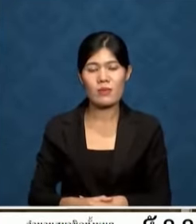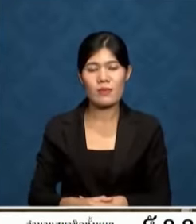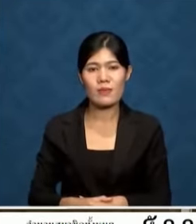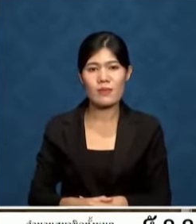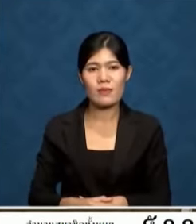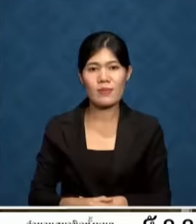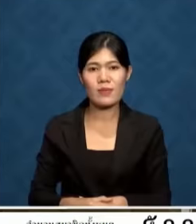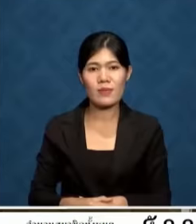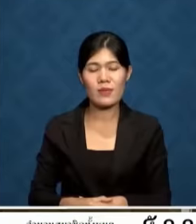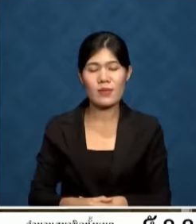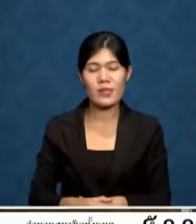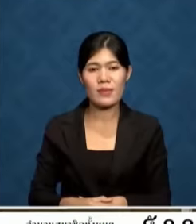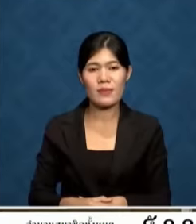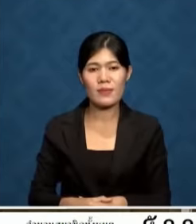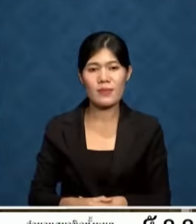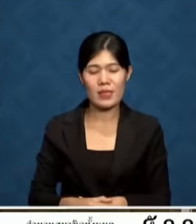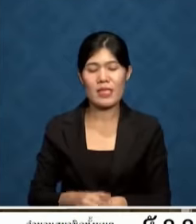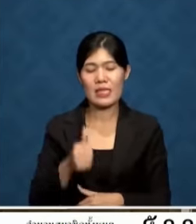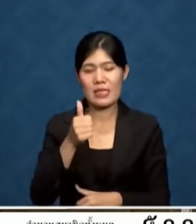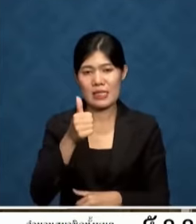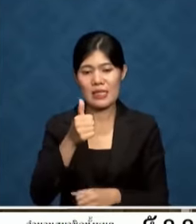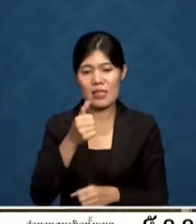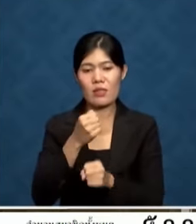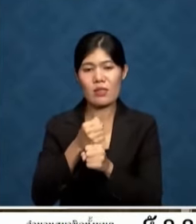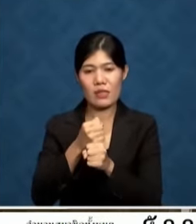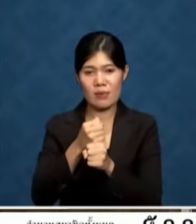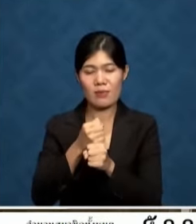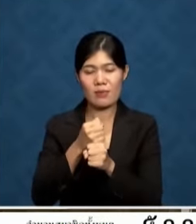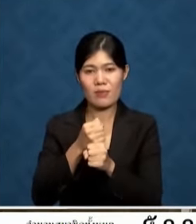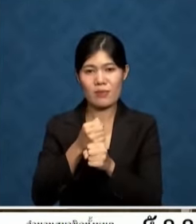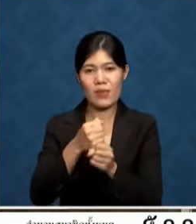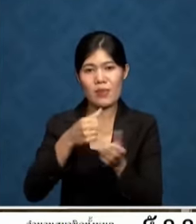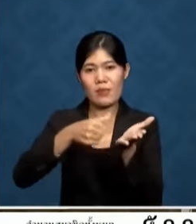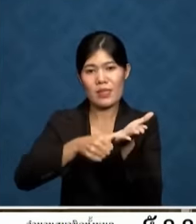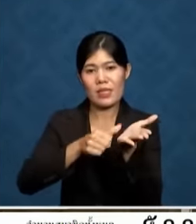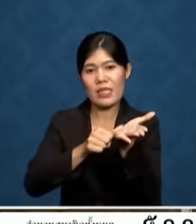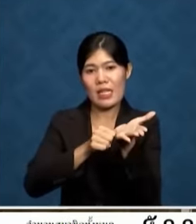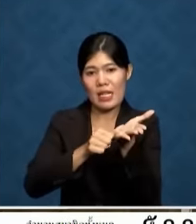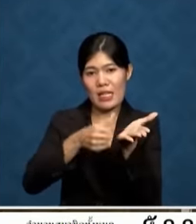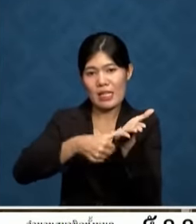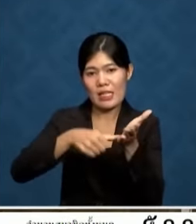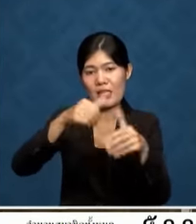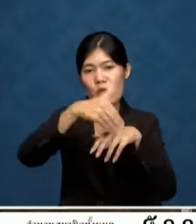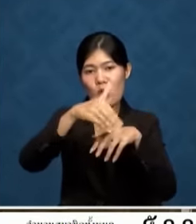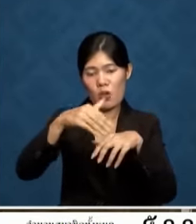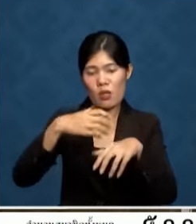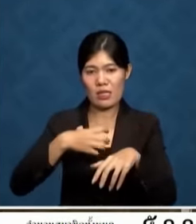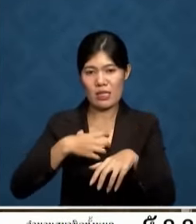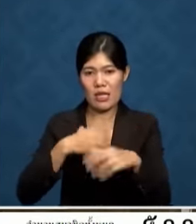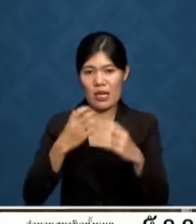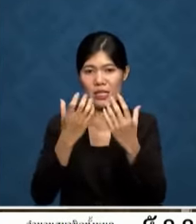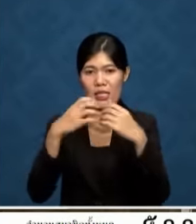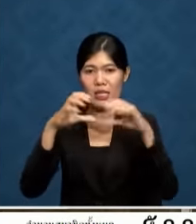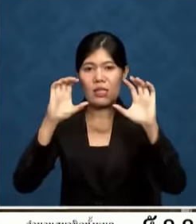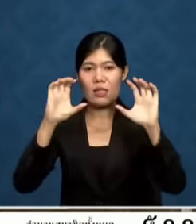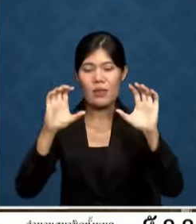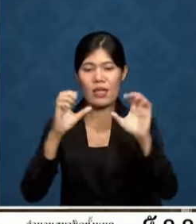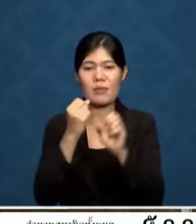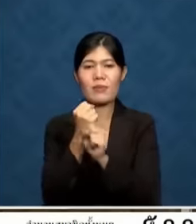ก่อนว่าดีแล้วครับที่ทำแล้วอยากเห็นรัฐบาลทำและทำต่อไปให้ได้